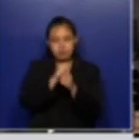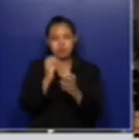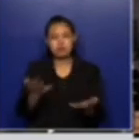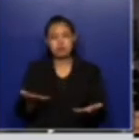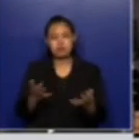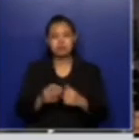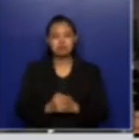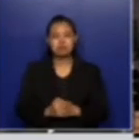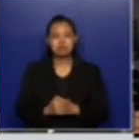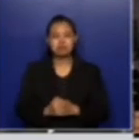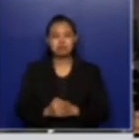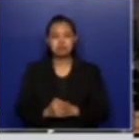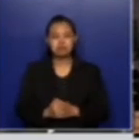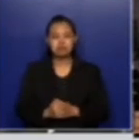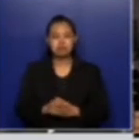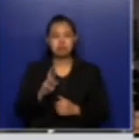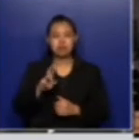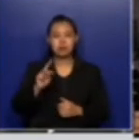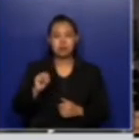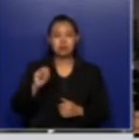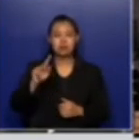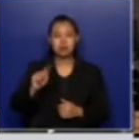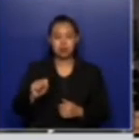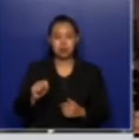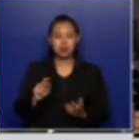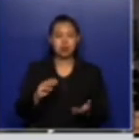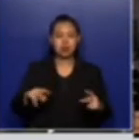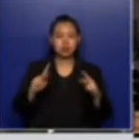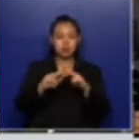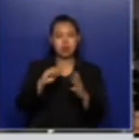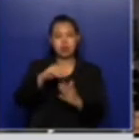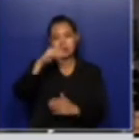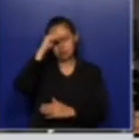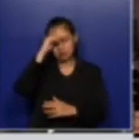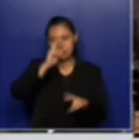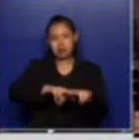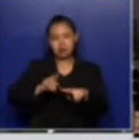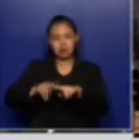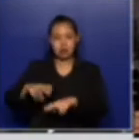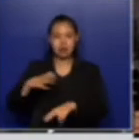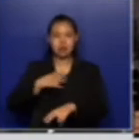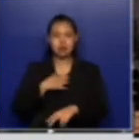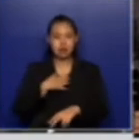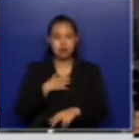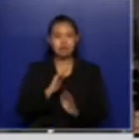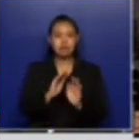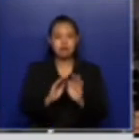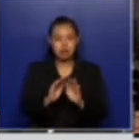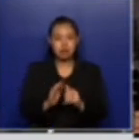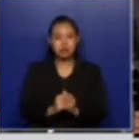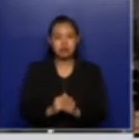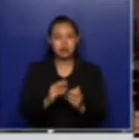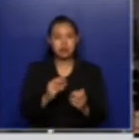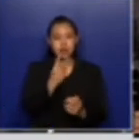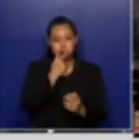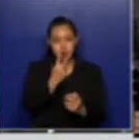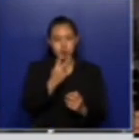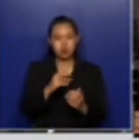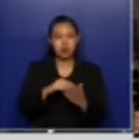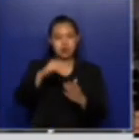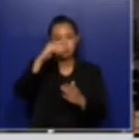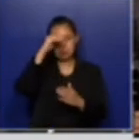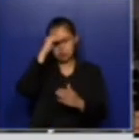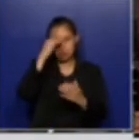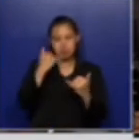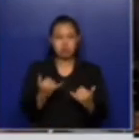องเนี่ยก็เห็นท่านรัฐมนตรีศึกษานั่งตรงนี้ก็อยากจะให้ท่านรัฐมนตรีนะคะว่าดูว่าการศึกษาของเราเนี่ยมีความเท่า